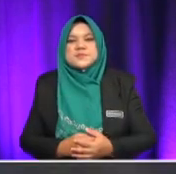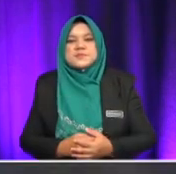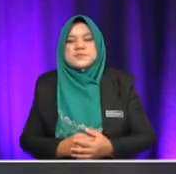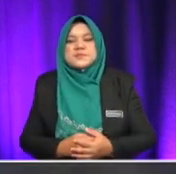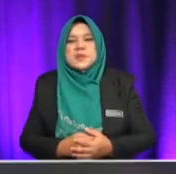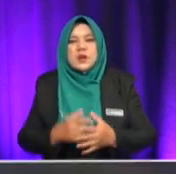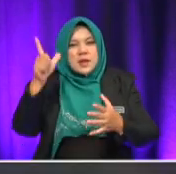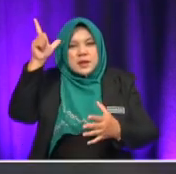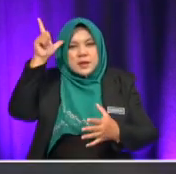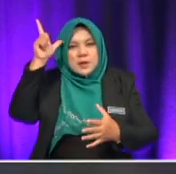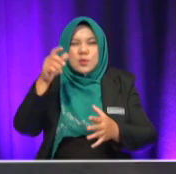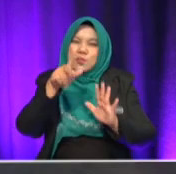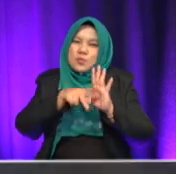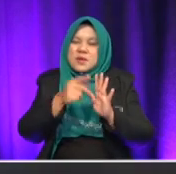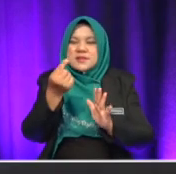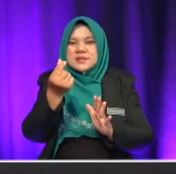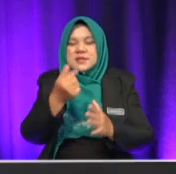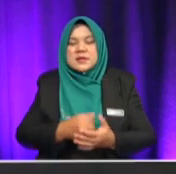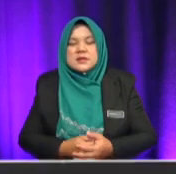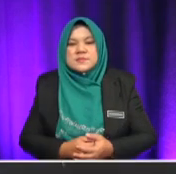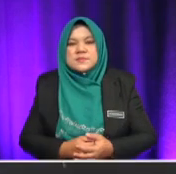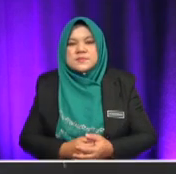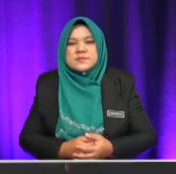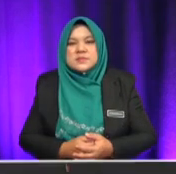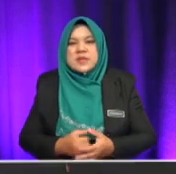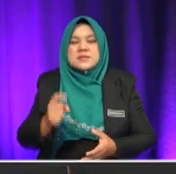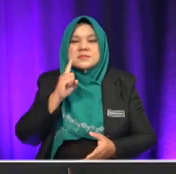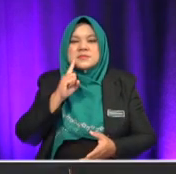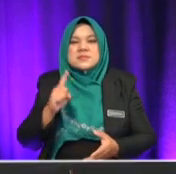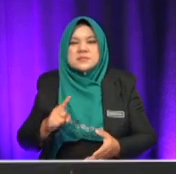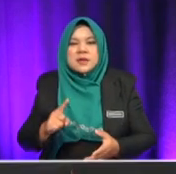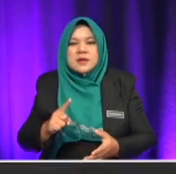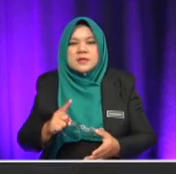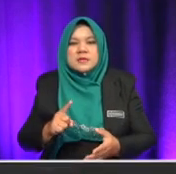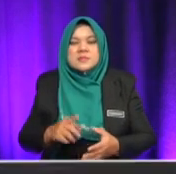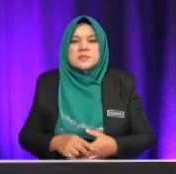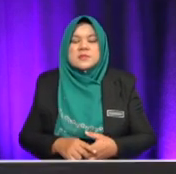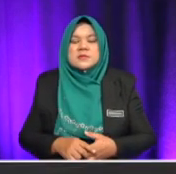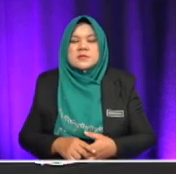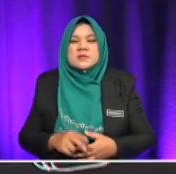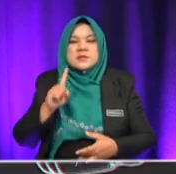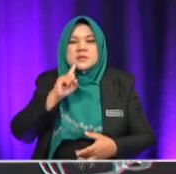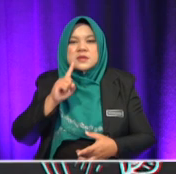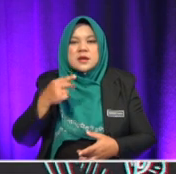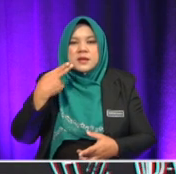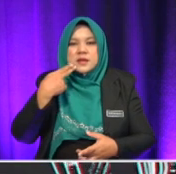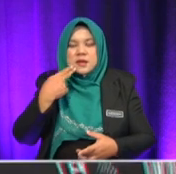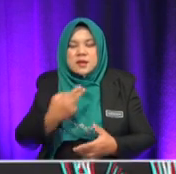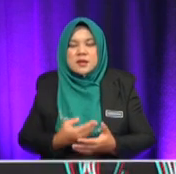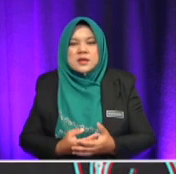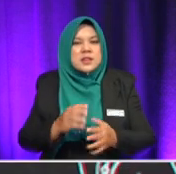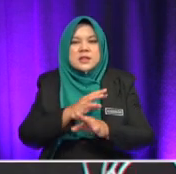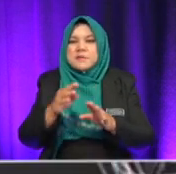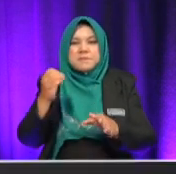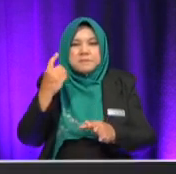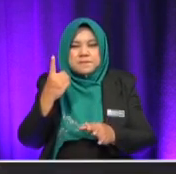Oke macam mana dengan Zahira nampak eh mungkin Zahir rambut tak sampai tak dengar ya